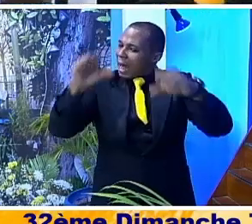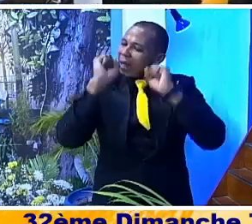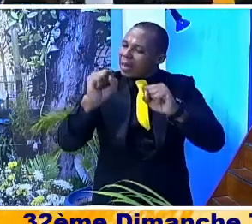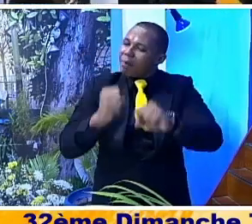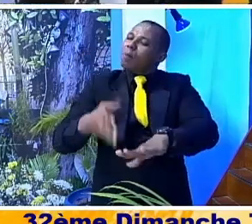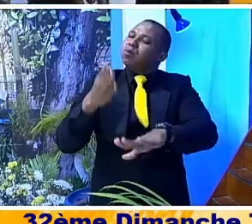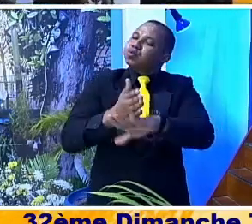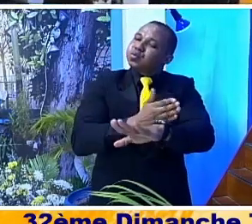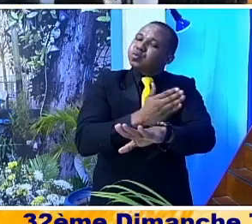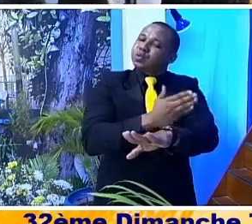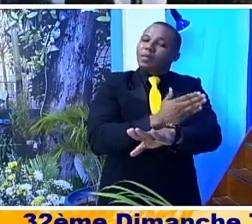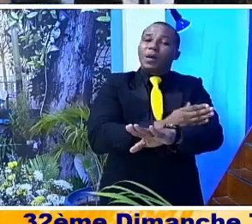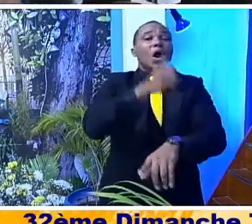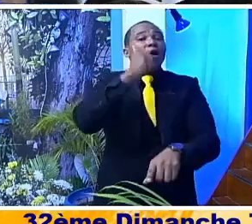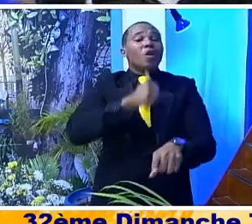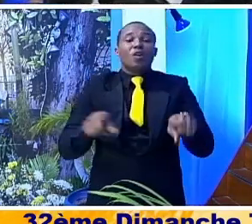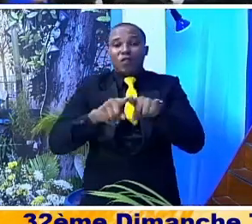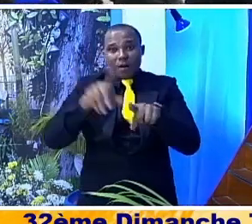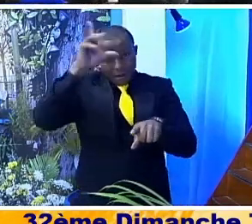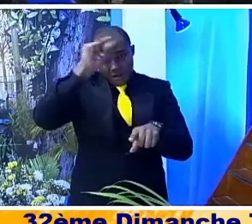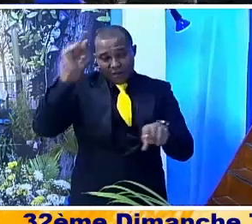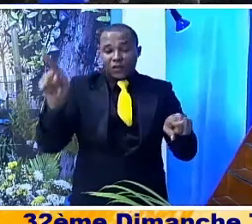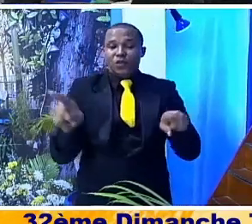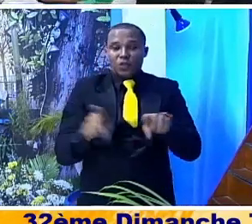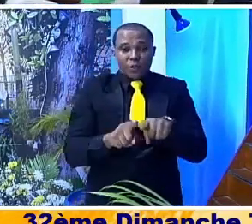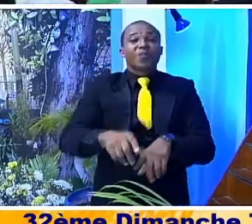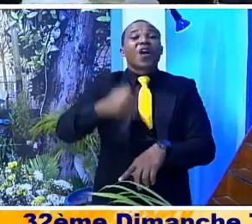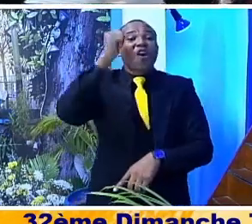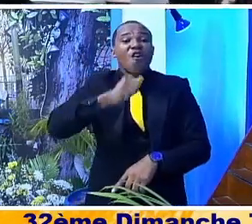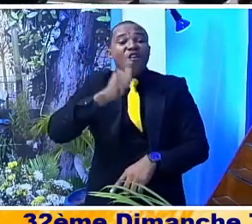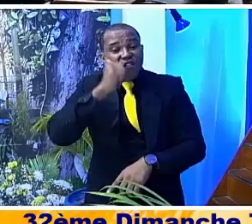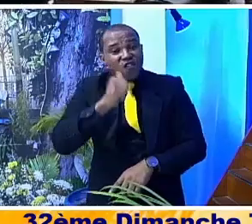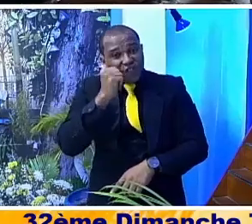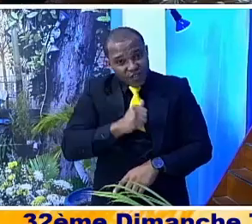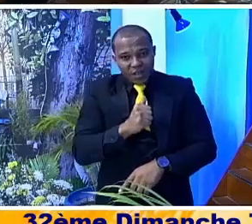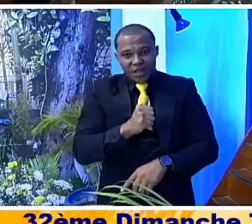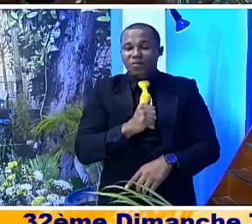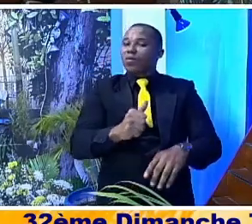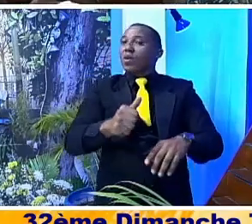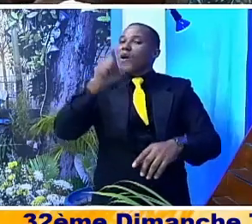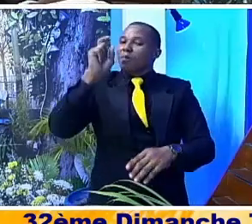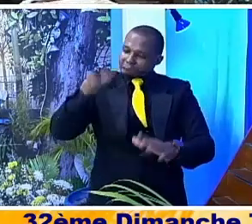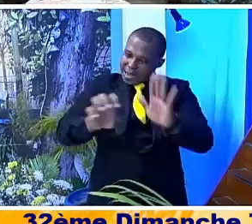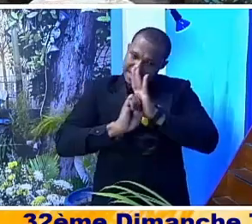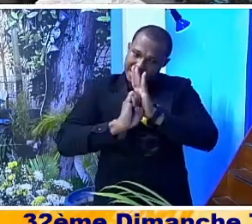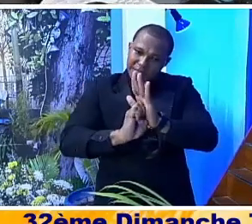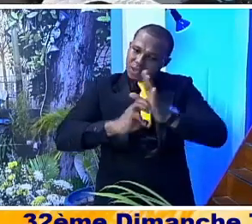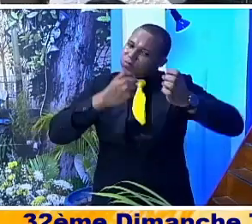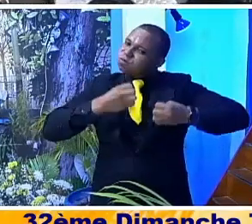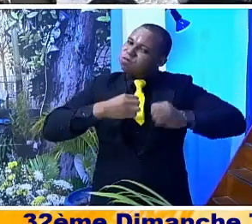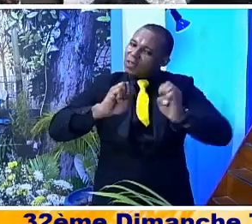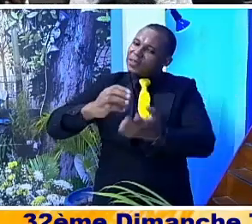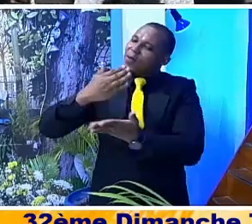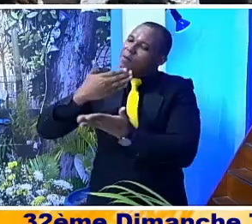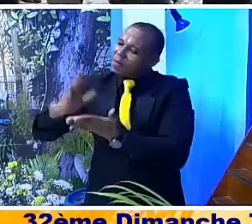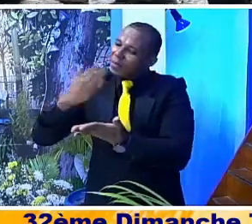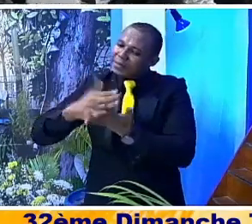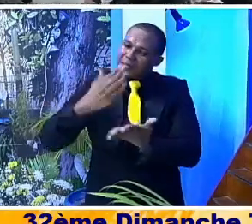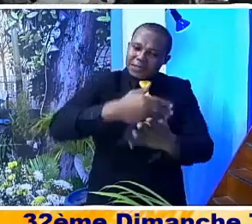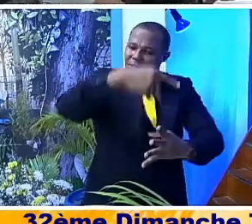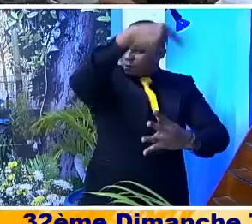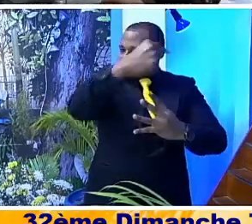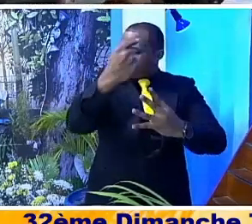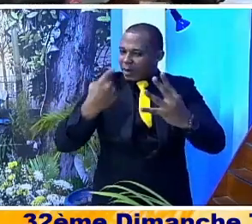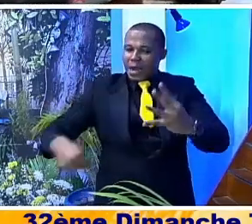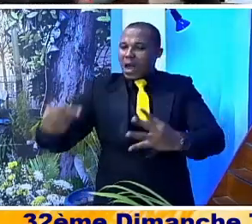mieux. Exemple veuve, ça repta, c'est exemple ça, tout haïtien d'adoué suivre. On nous essaie de partager ça, nous gagner.